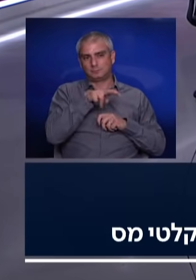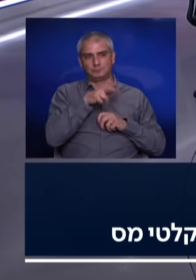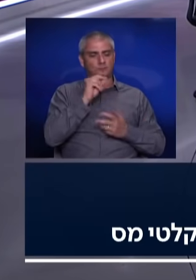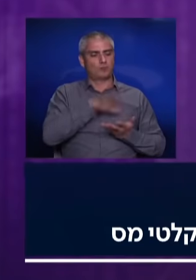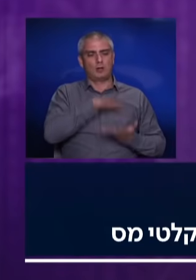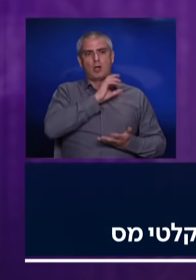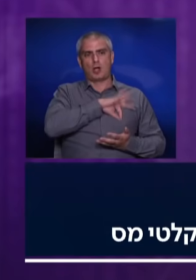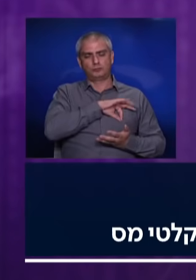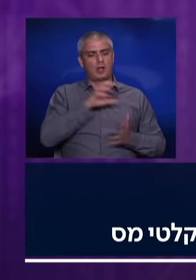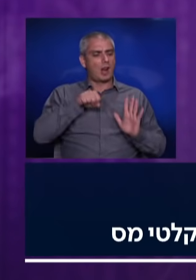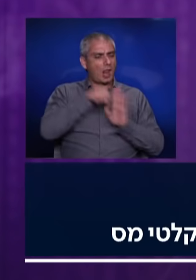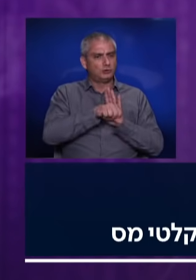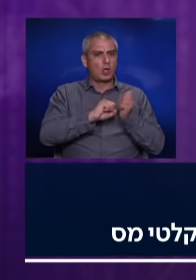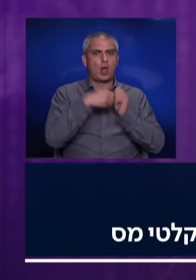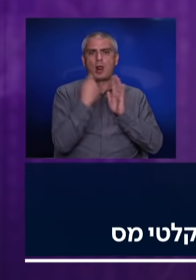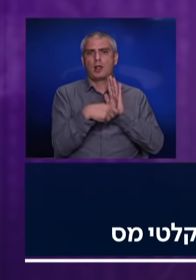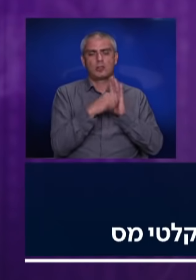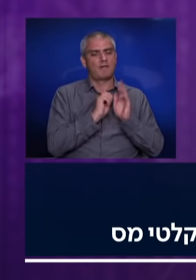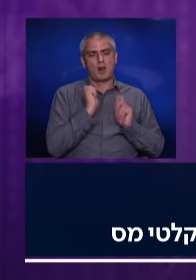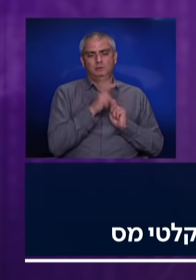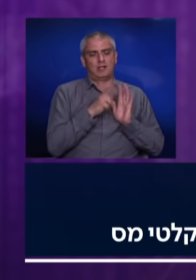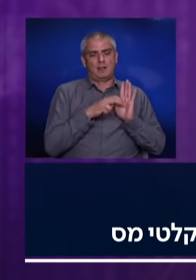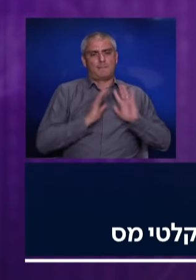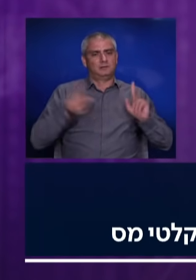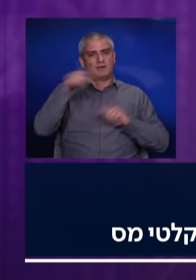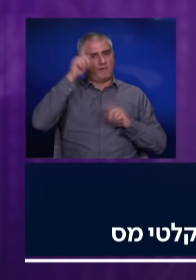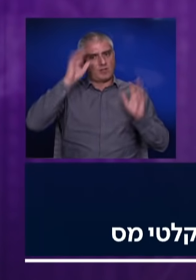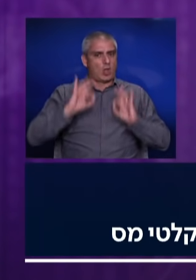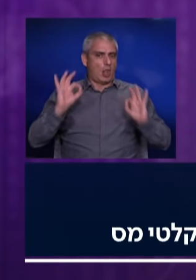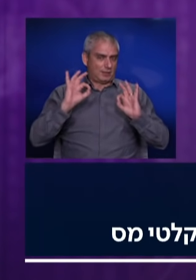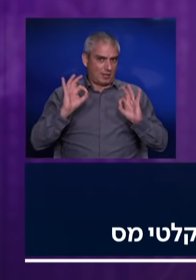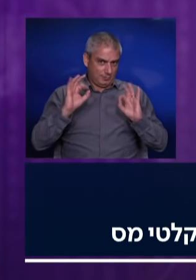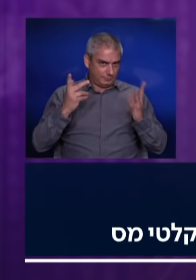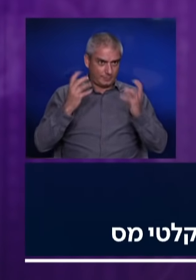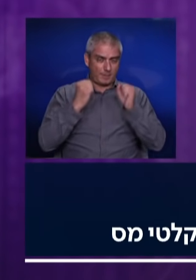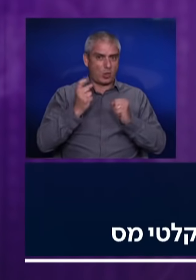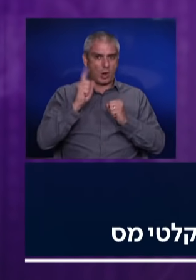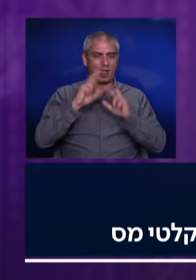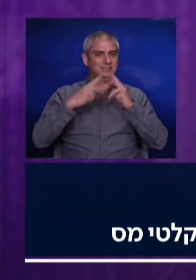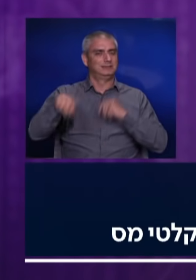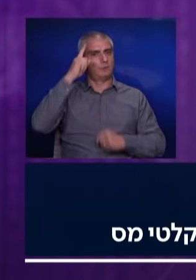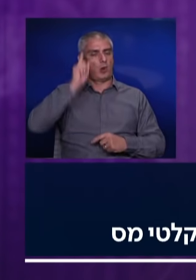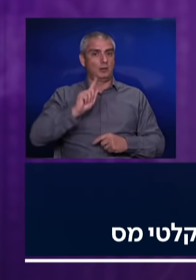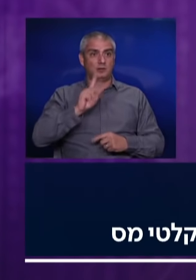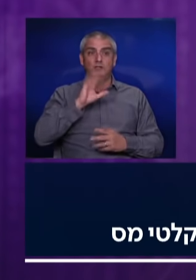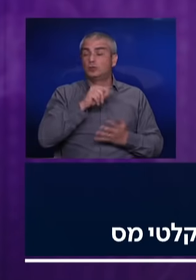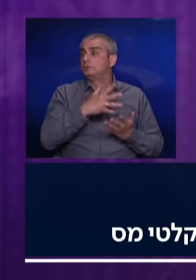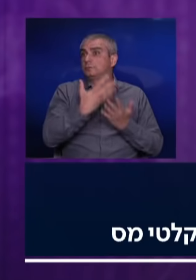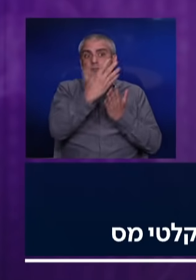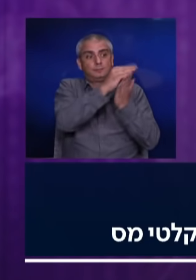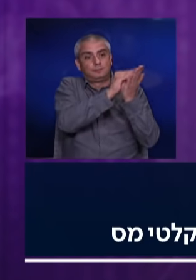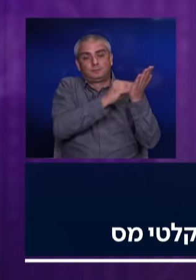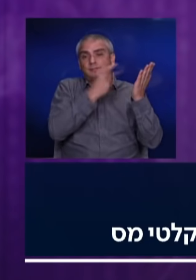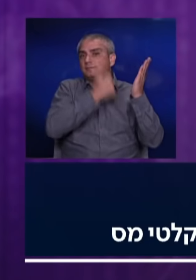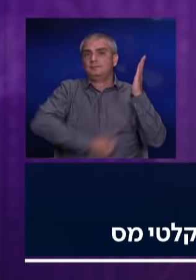עושר או להשקיע או לרכוש, מבלי שהדבר יוודא לחלק מהרשויות וודאי לציבור. יש שם שורה ארוכה של